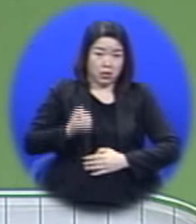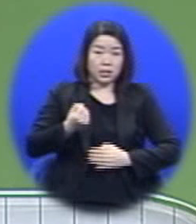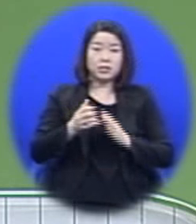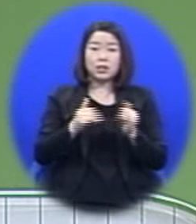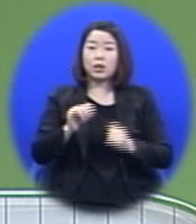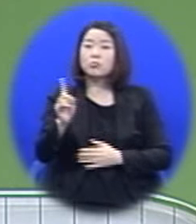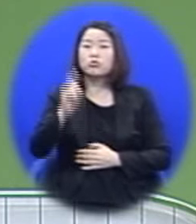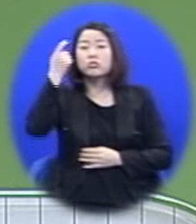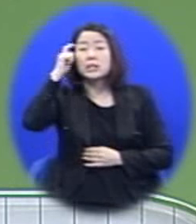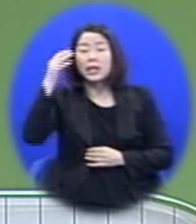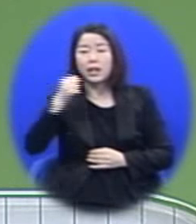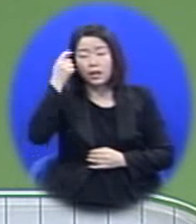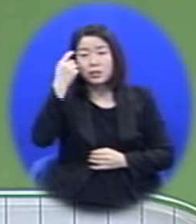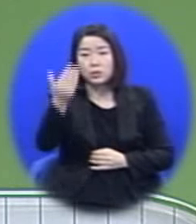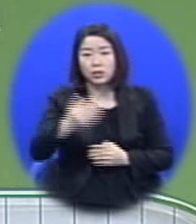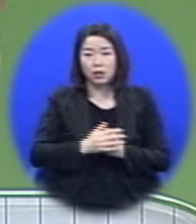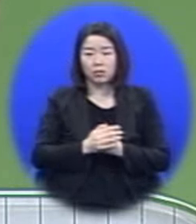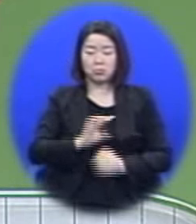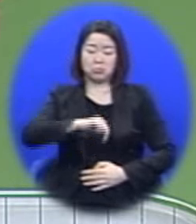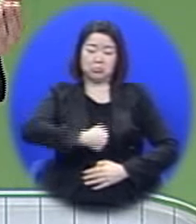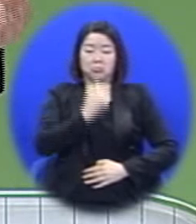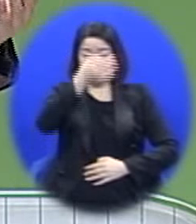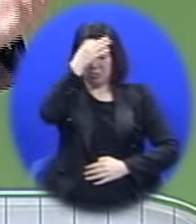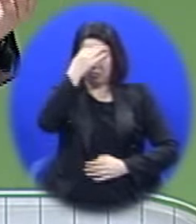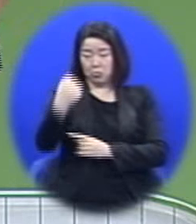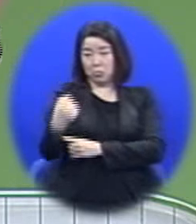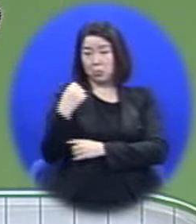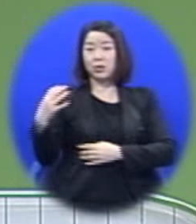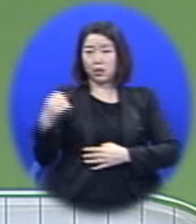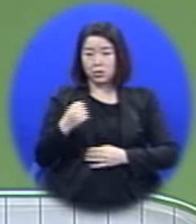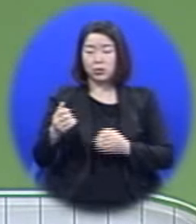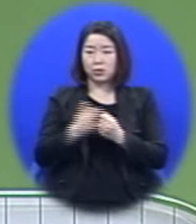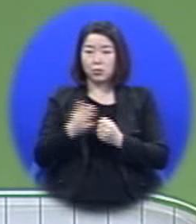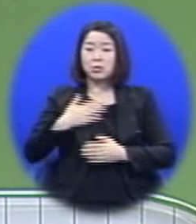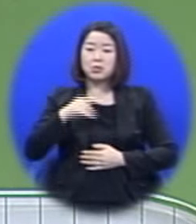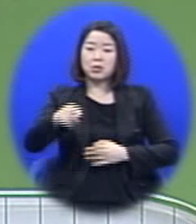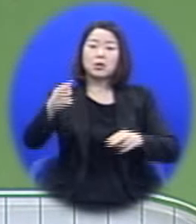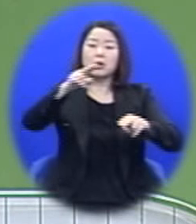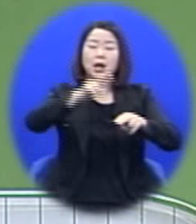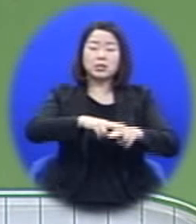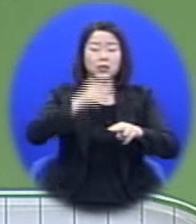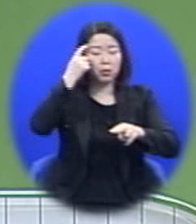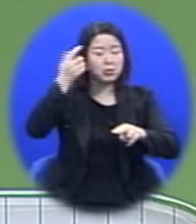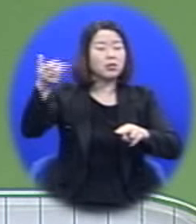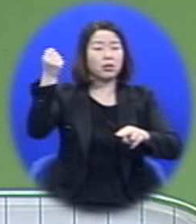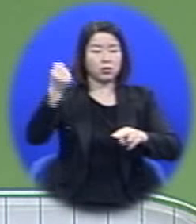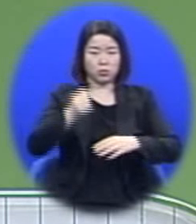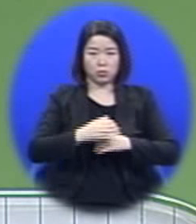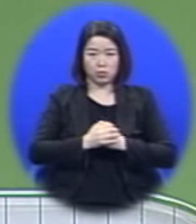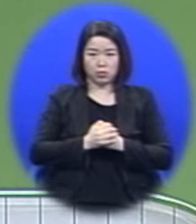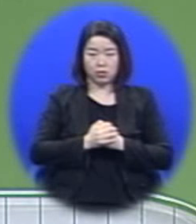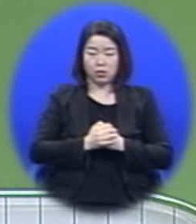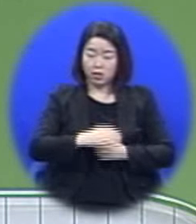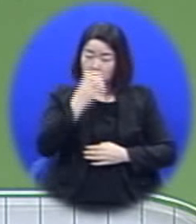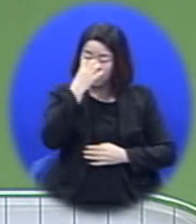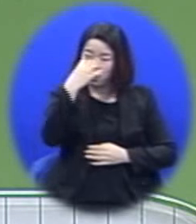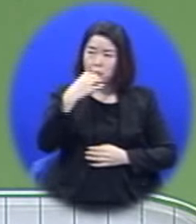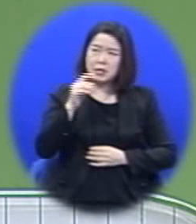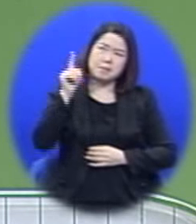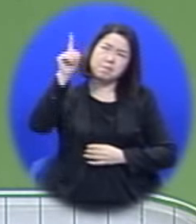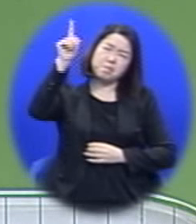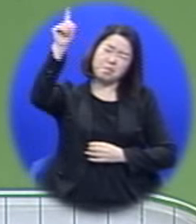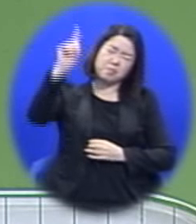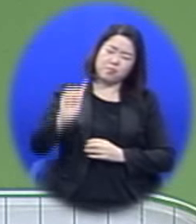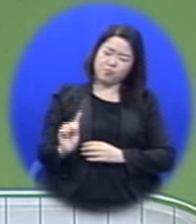생각합니까? 자기가 능력이 있어서 그런 권력을 얻었다고 생각하는 거예요. 교만이 하늘을 찌를